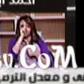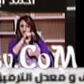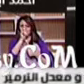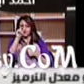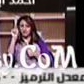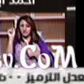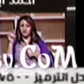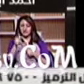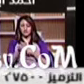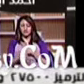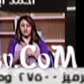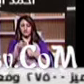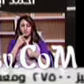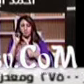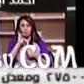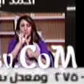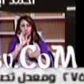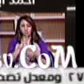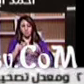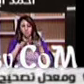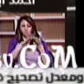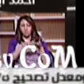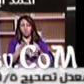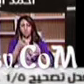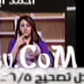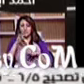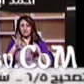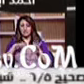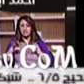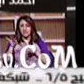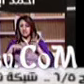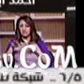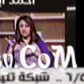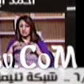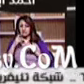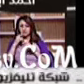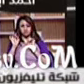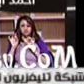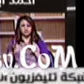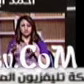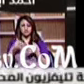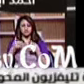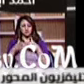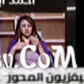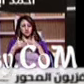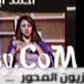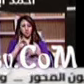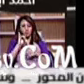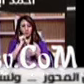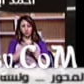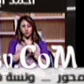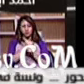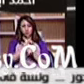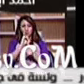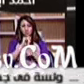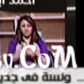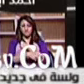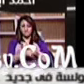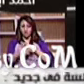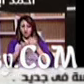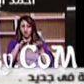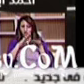لازم حتى واحد زي بقول مش هدخل في السياسه لان دوري كرجل صناعه اعظم 100 مره من اللي انا شايفه السياسيين بيعملوه